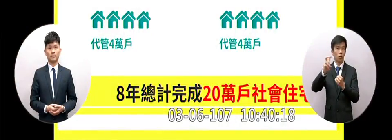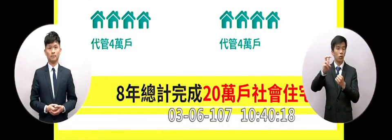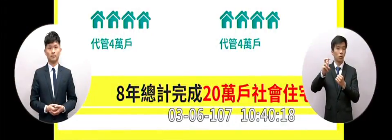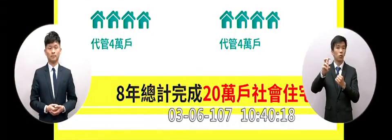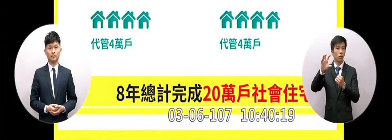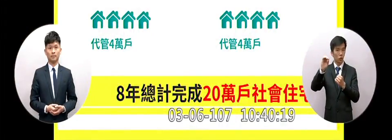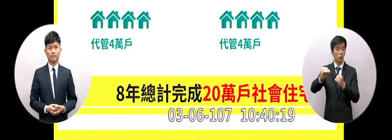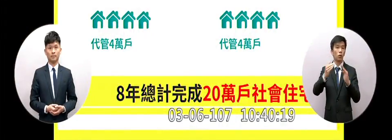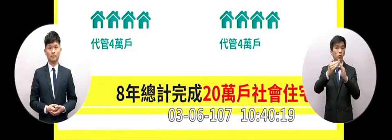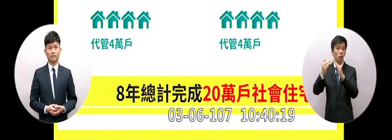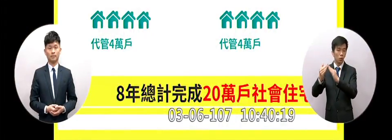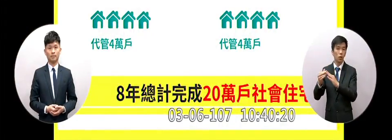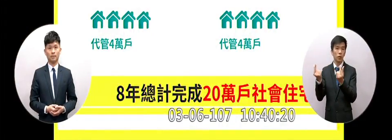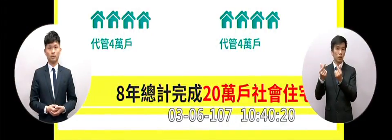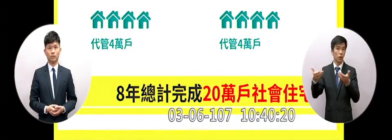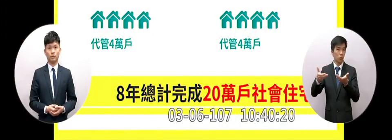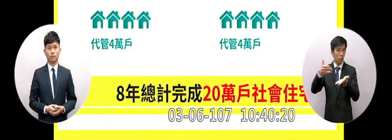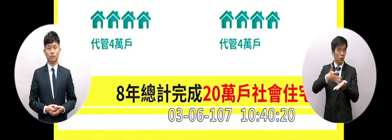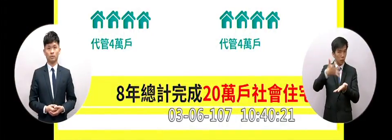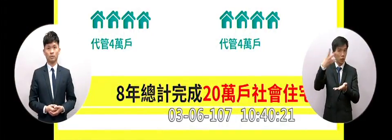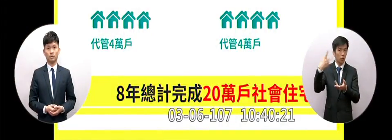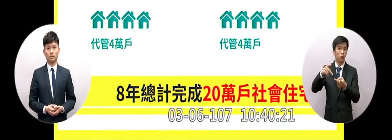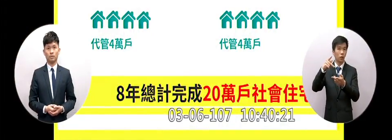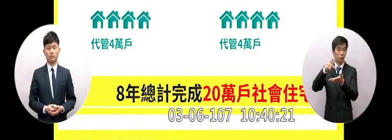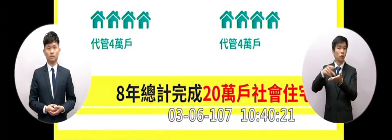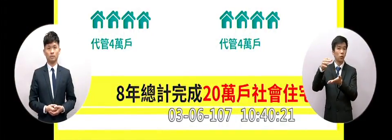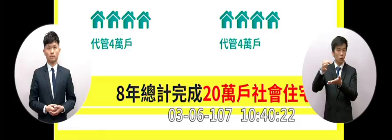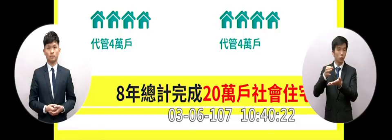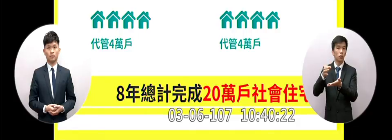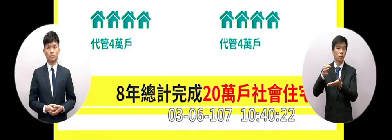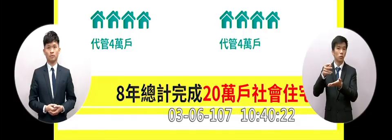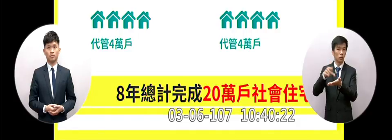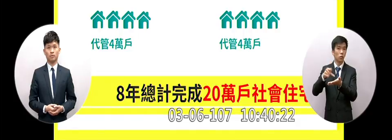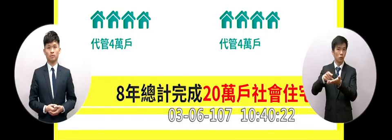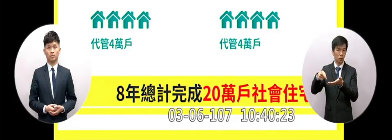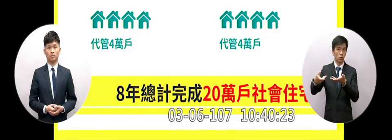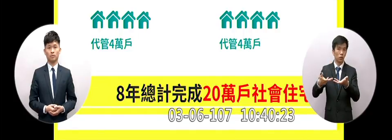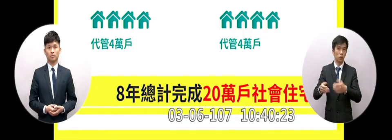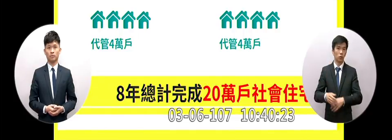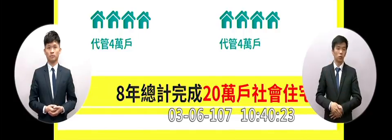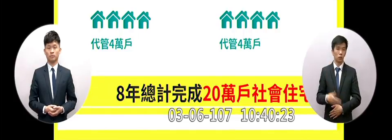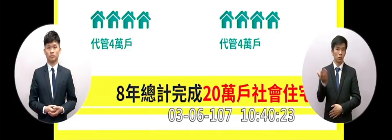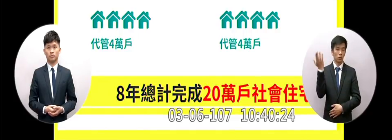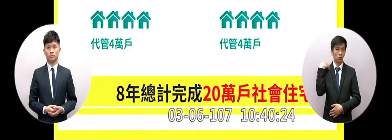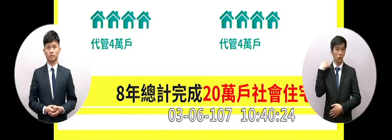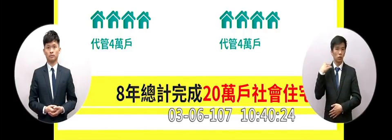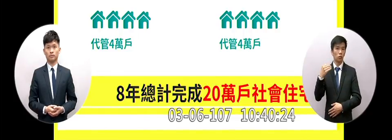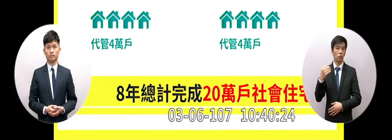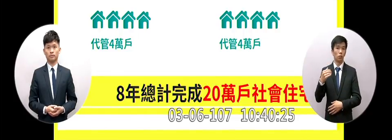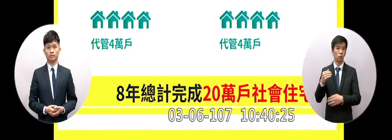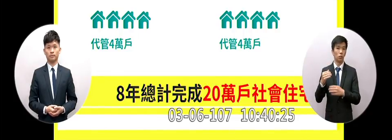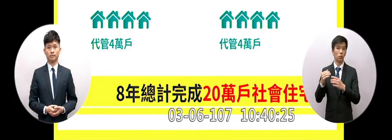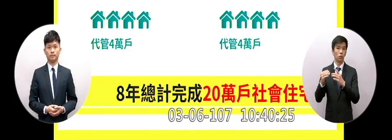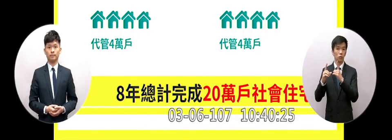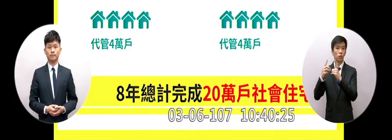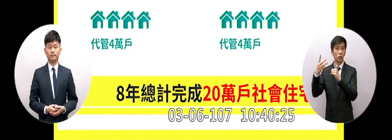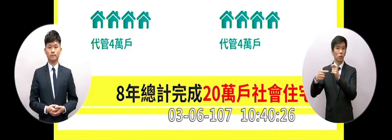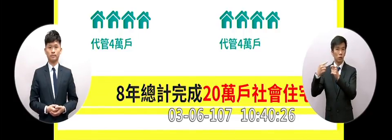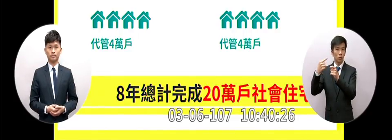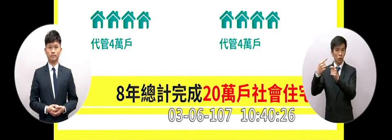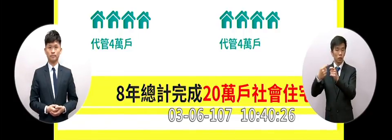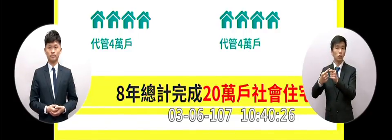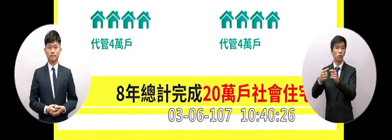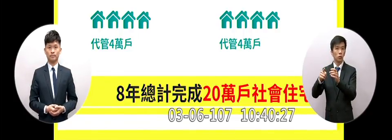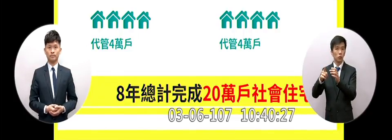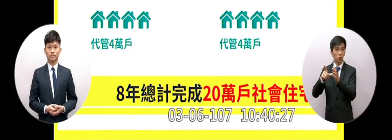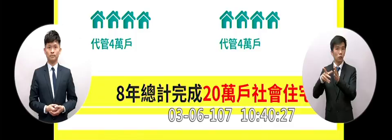哦、那新建的部分总共在第二阶段在113年完，就是时间到的时候要完成